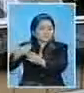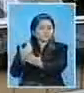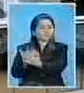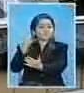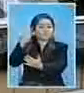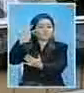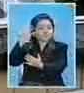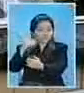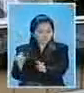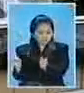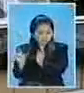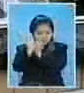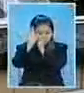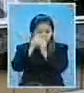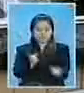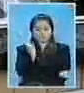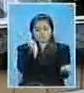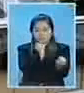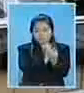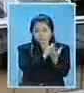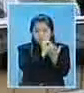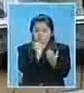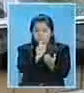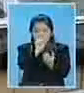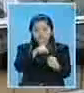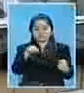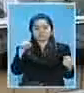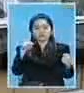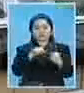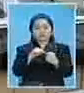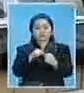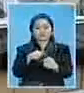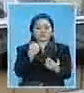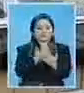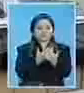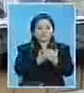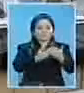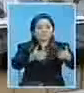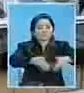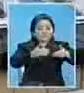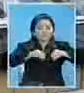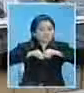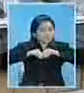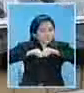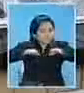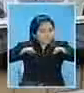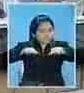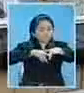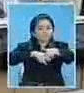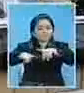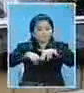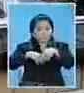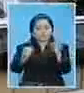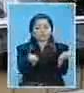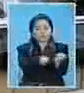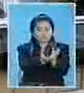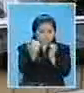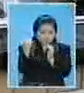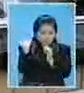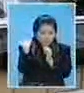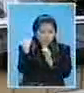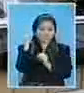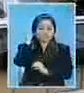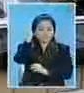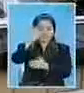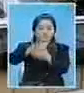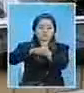ส่งผลต่อการกระจายความร่ำมั่งคั่งหรือร่ำรวยนั้นสู่ประชาชนชาวรากหญ้าต่อ